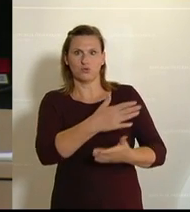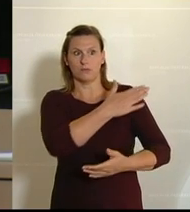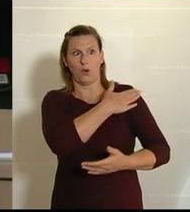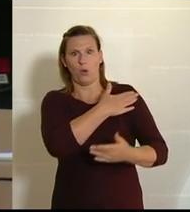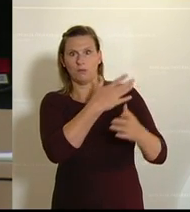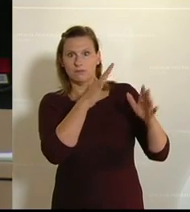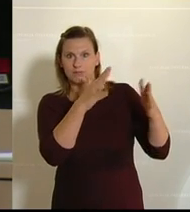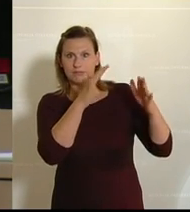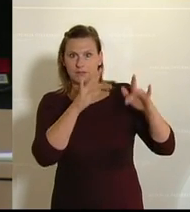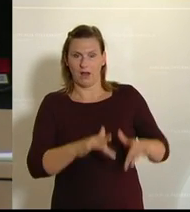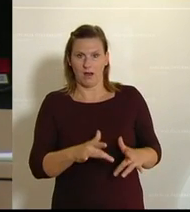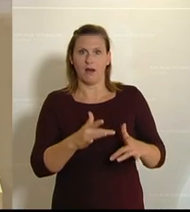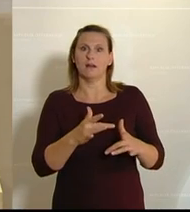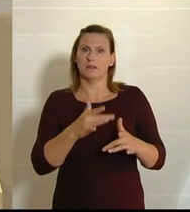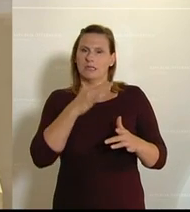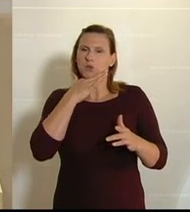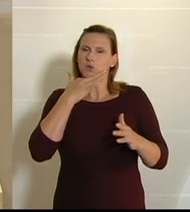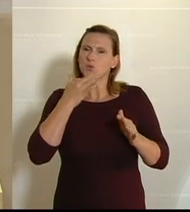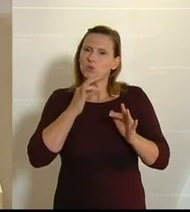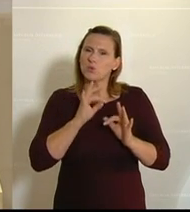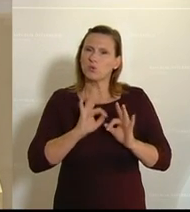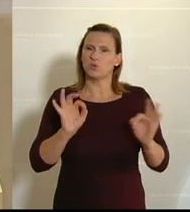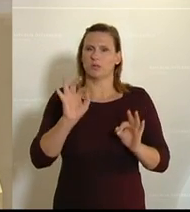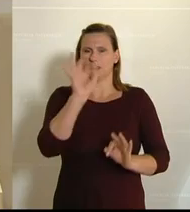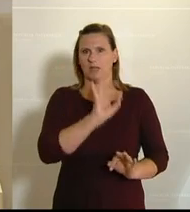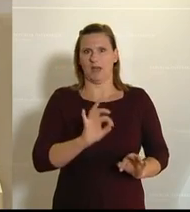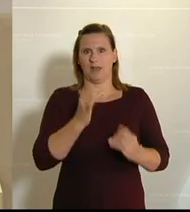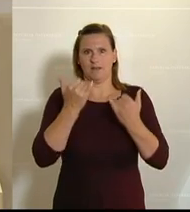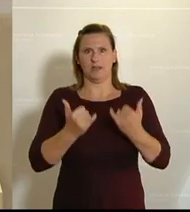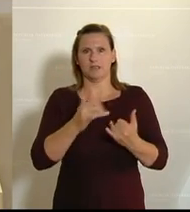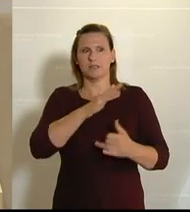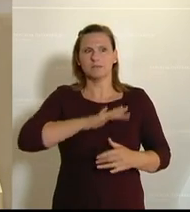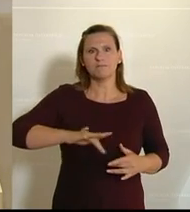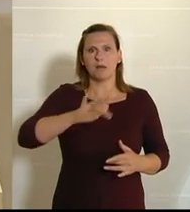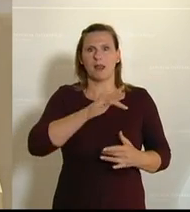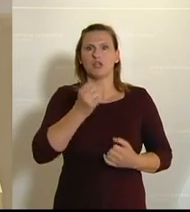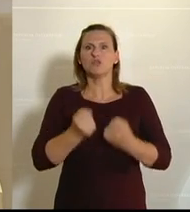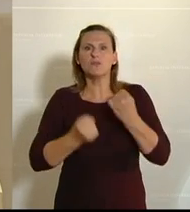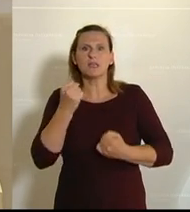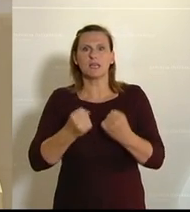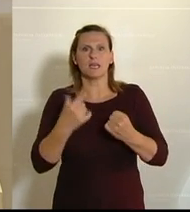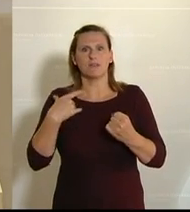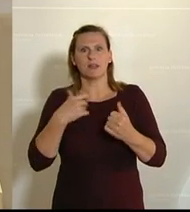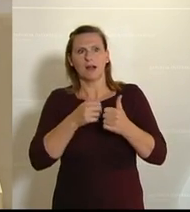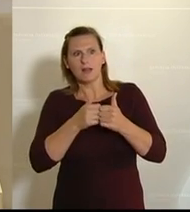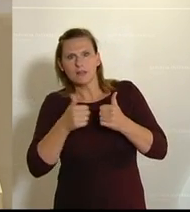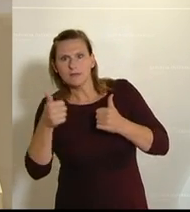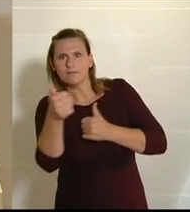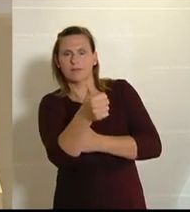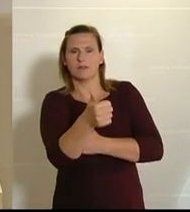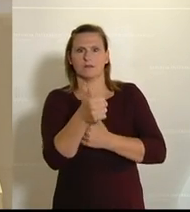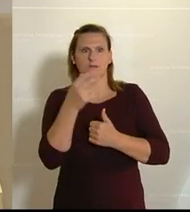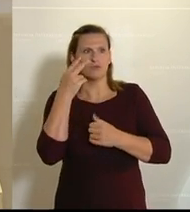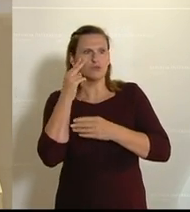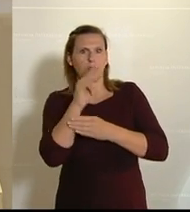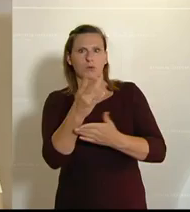ausgeschüttet werden, ist, glaube ich, ein sehr, sehr gutes Zeichen, dass wir in diesem sehr schwierigen Bereich jetzt wieder nach vorne kommen. Und es hat auch schon